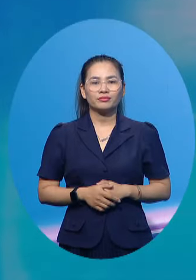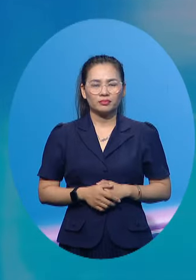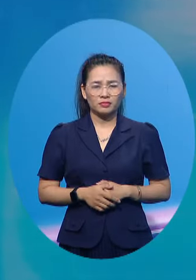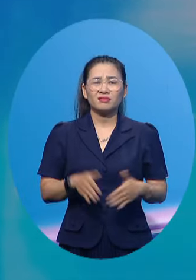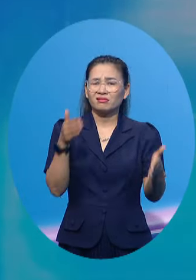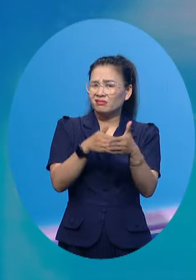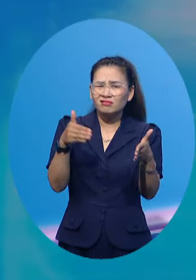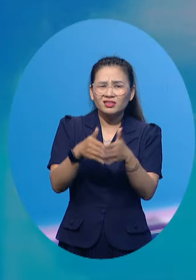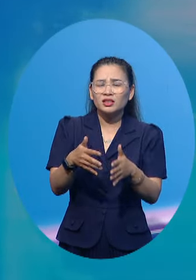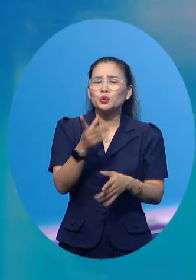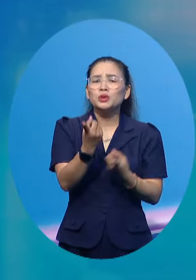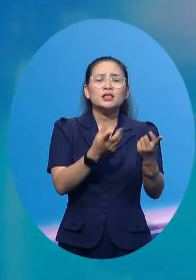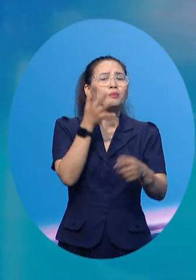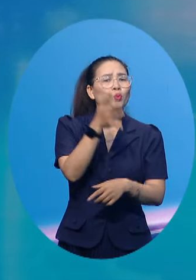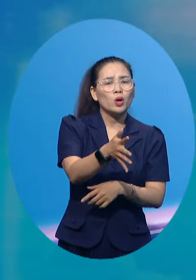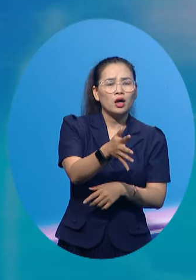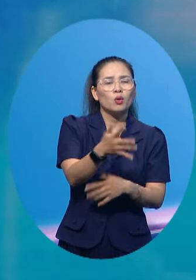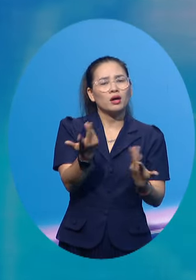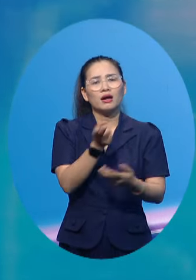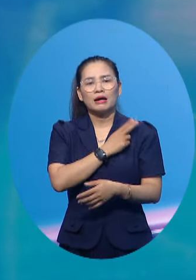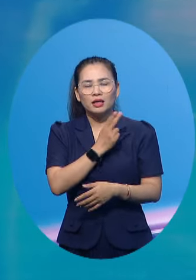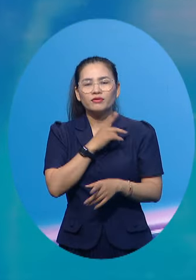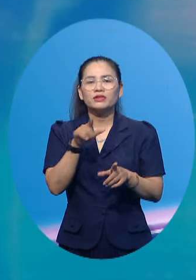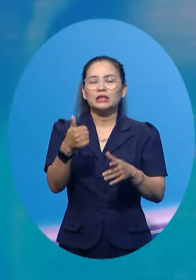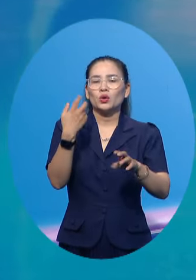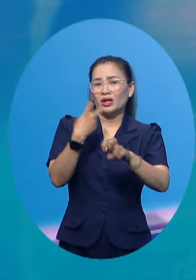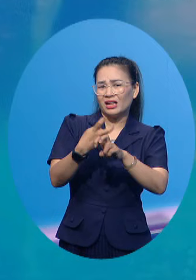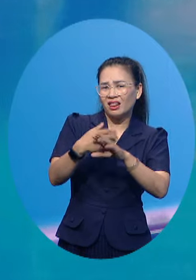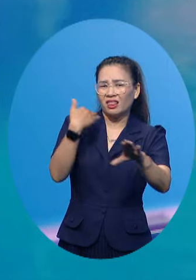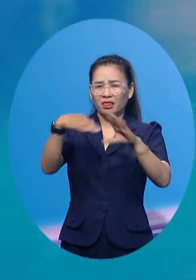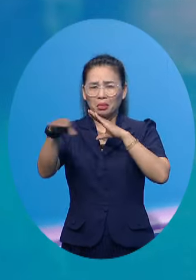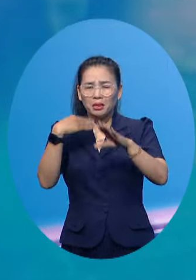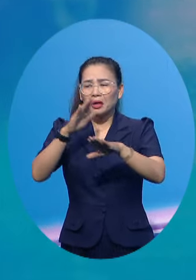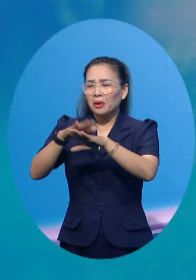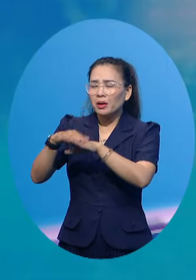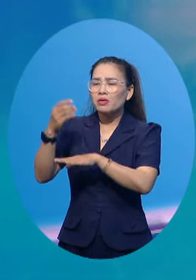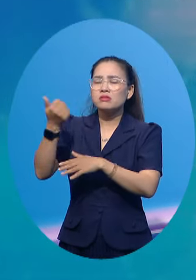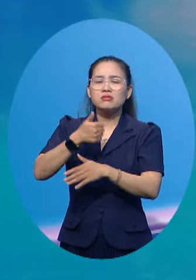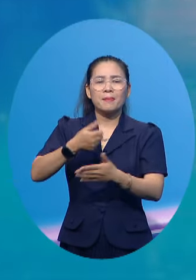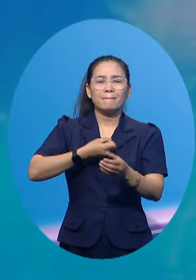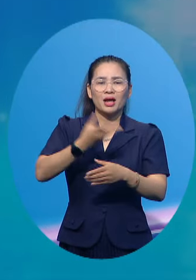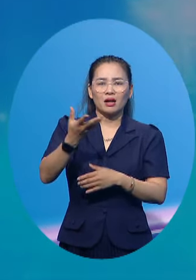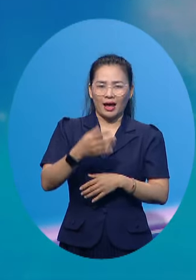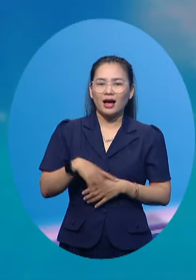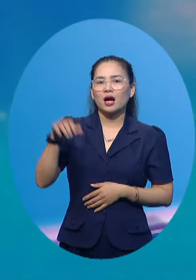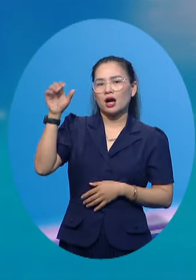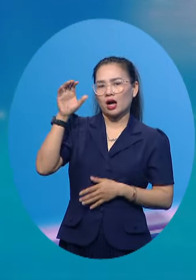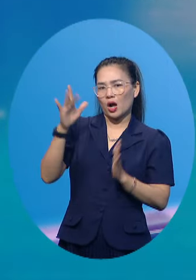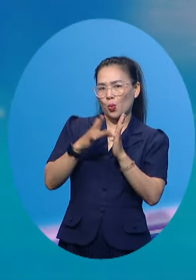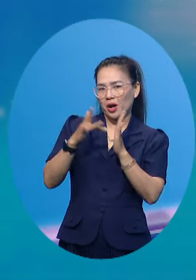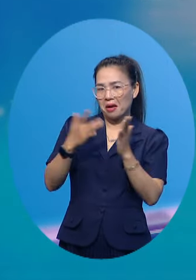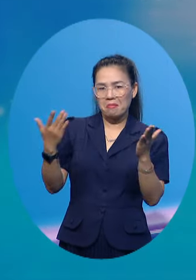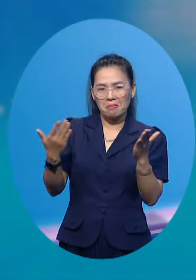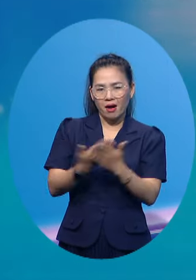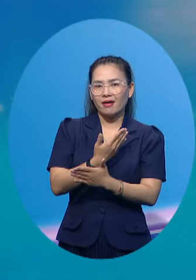Đối diện những khó khăn mà doanh nghiệp và cá nhân gặp phải trong giao dịch bất động sản và tuyển dụng nhân lực, công nghệ được xem là giải pháp tối ưu hiện nay.